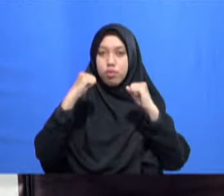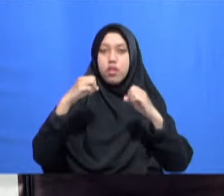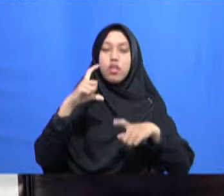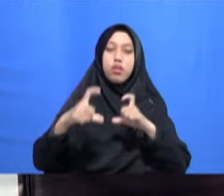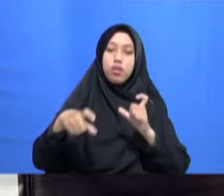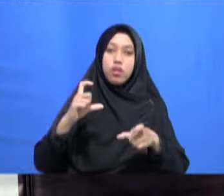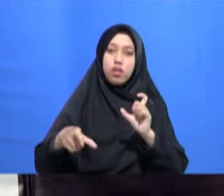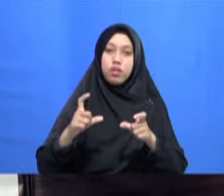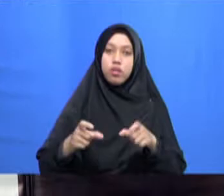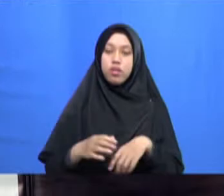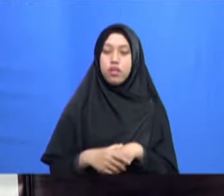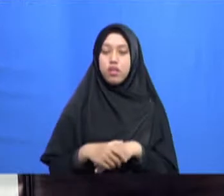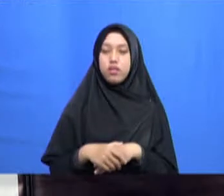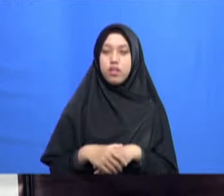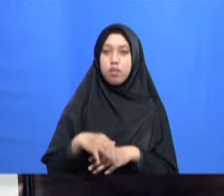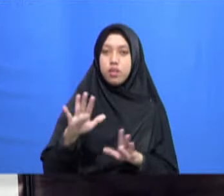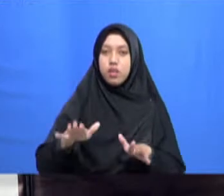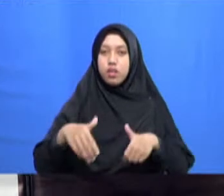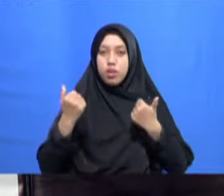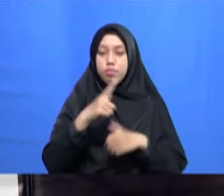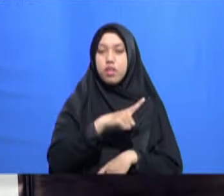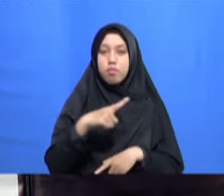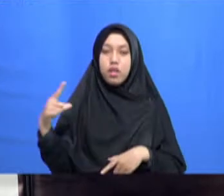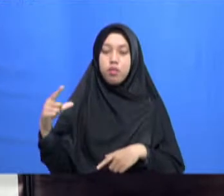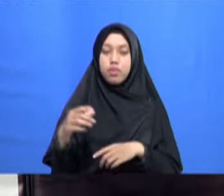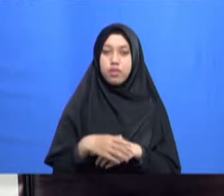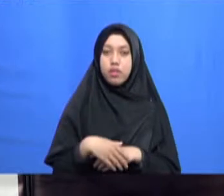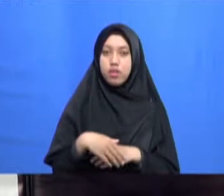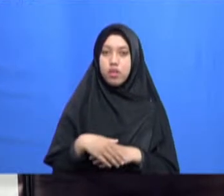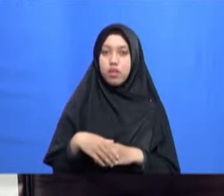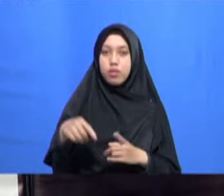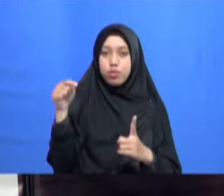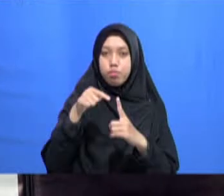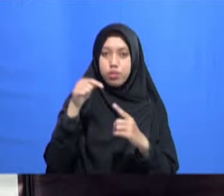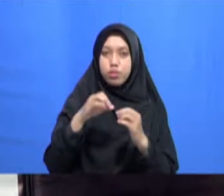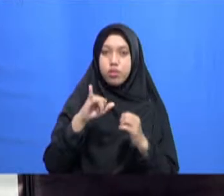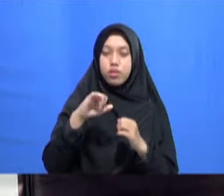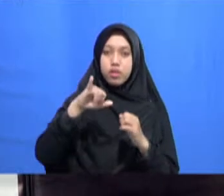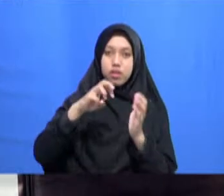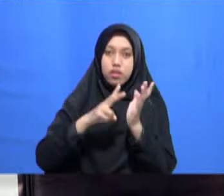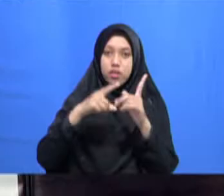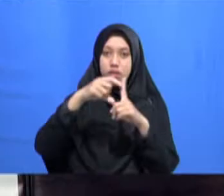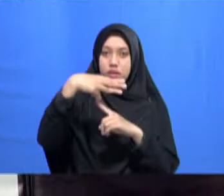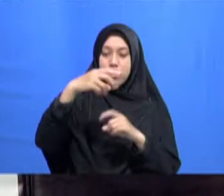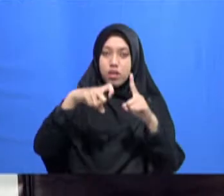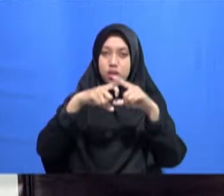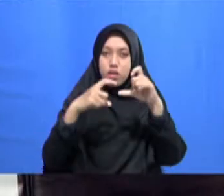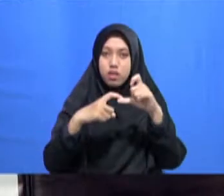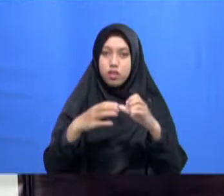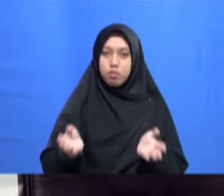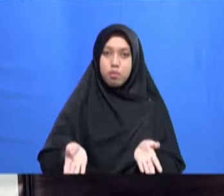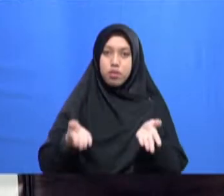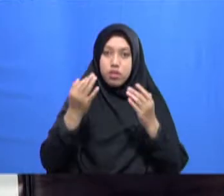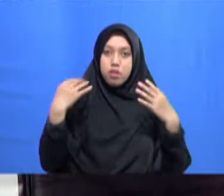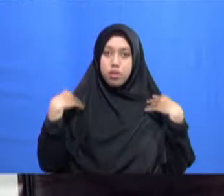hidup berlebih lama untuk menuju apa yang dikatakan indeks pembangunan manusia. Selanjutnya, kami juga mempunyai program yang